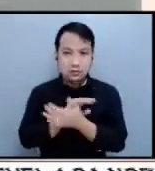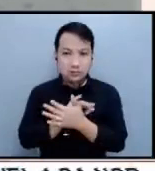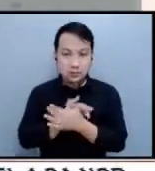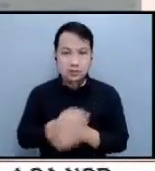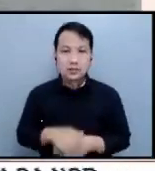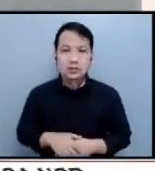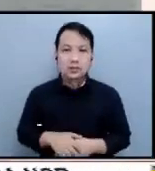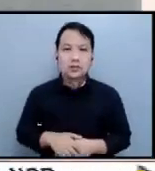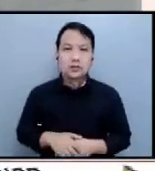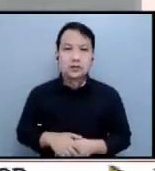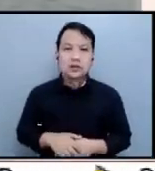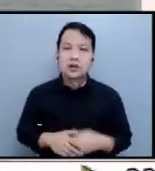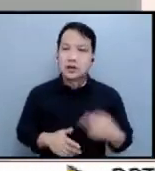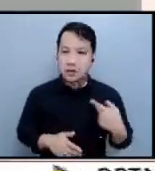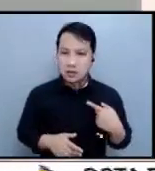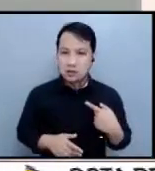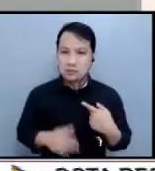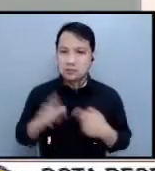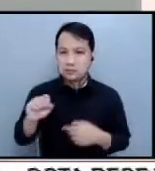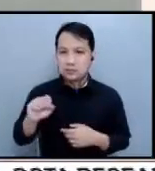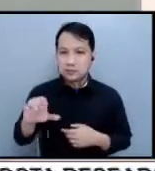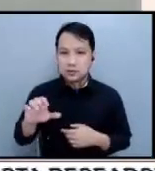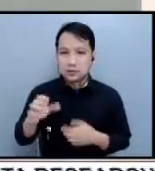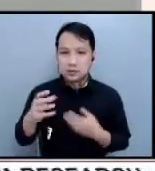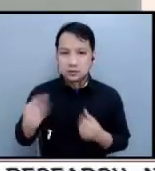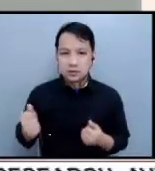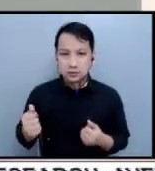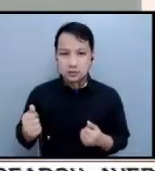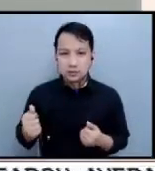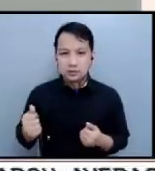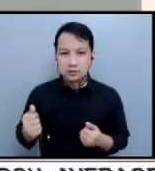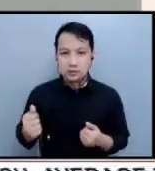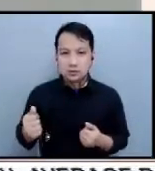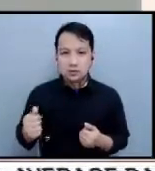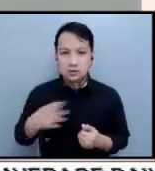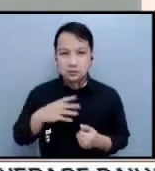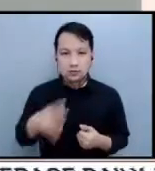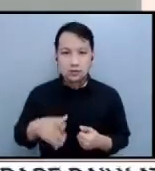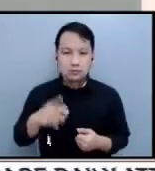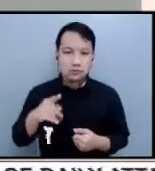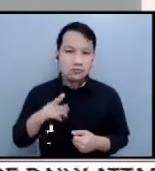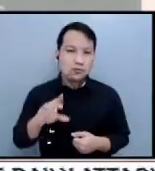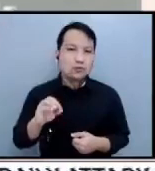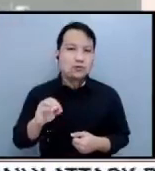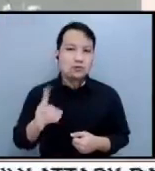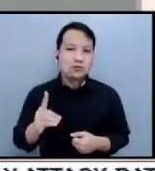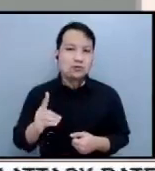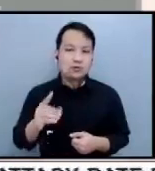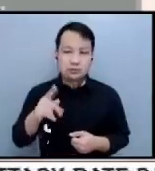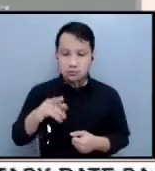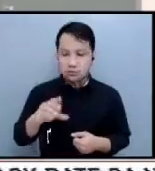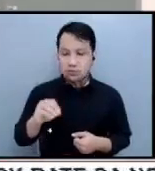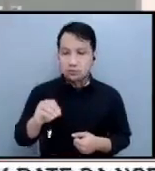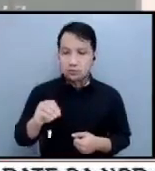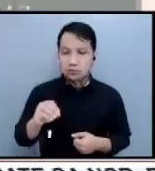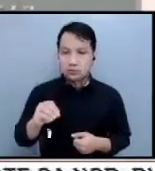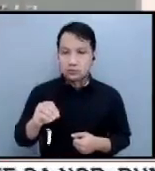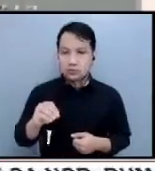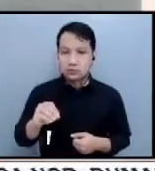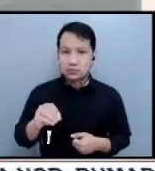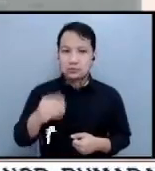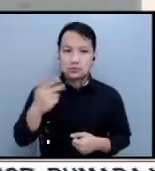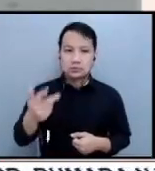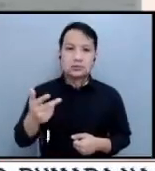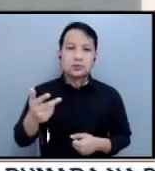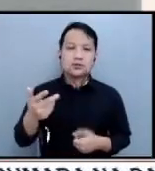meron tayong mga cases na nagtagumpay ang polo sa pagkumbinsi sa mga employer. We know of at least 3 cases kung